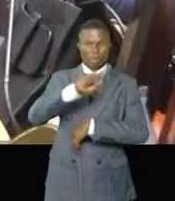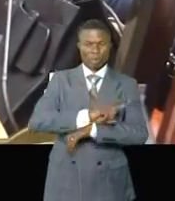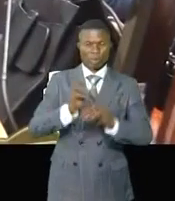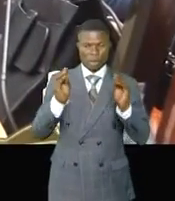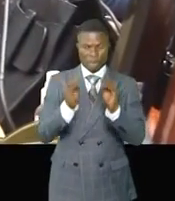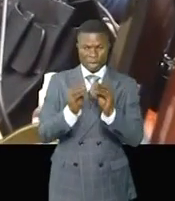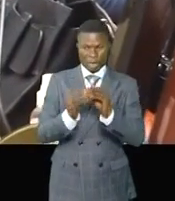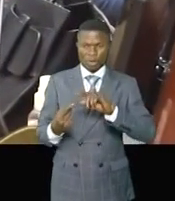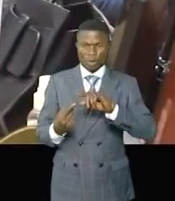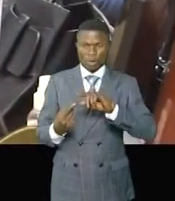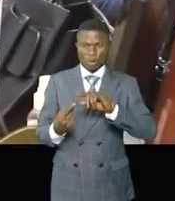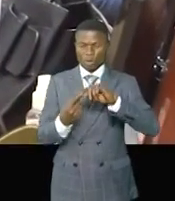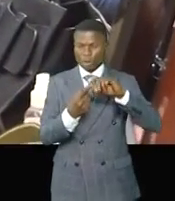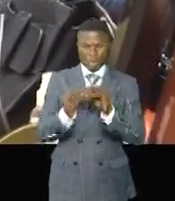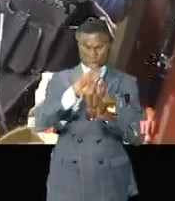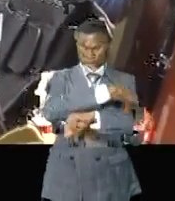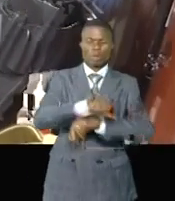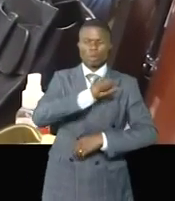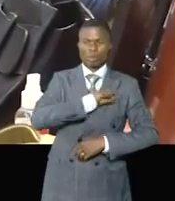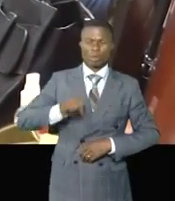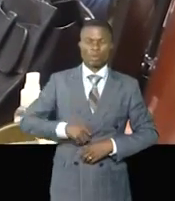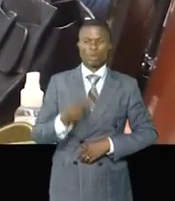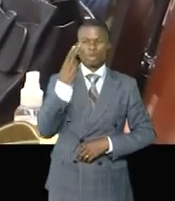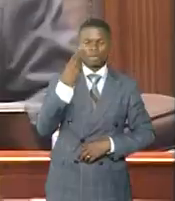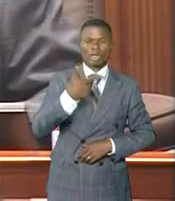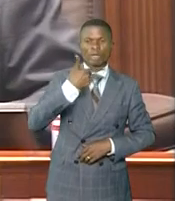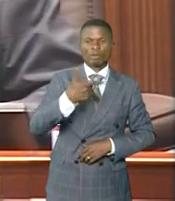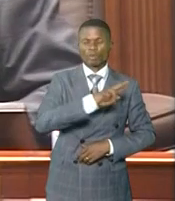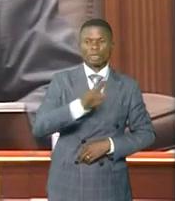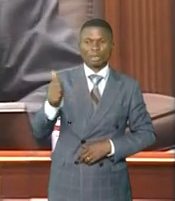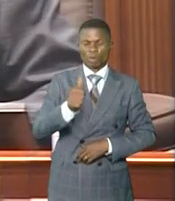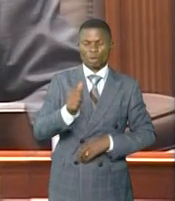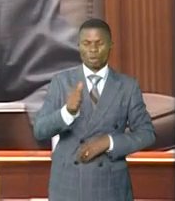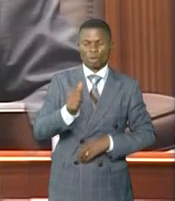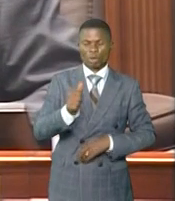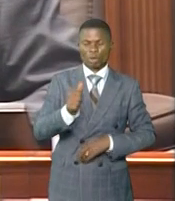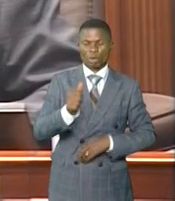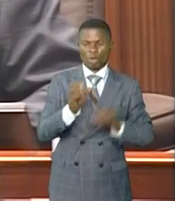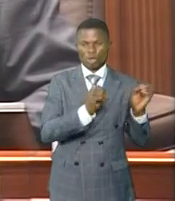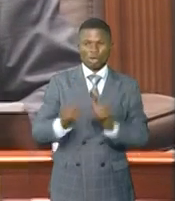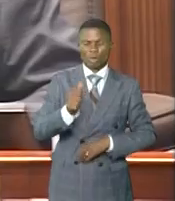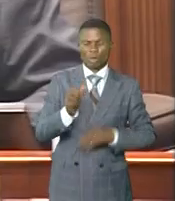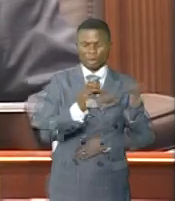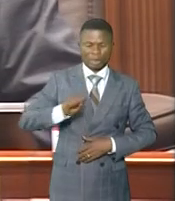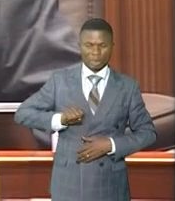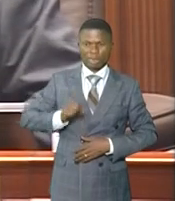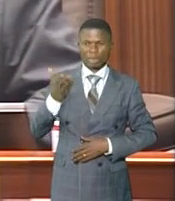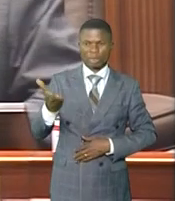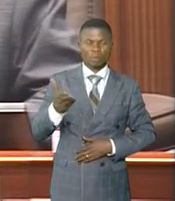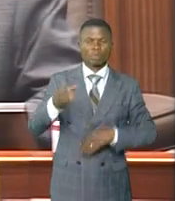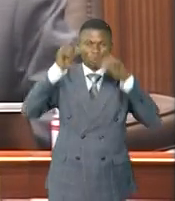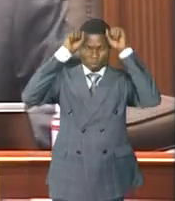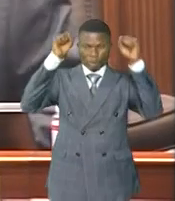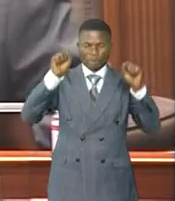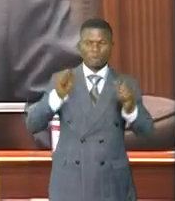session extraordinaire de ce mardi 2 février 2021, présidée par l'honorable Alexis. Pour le président de la